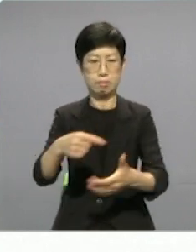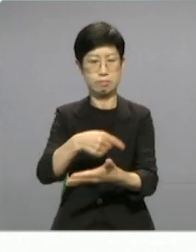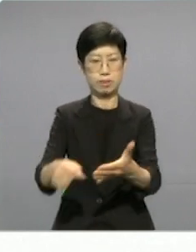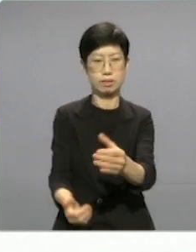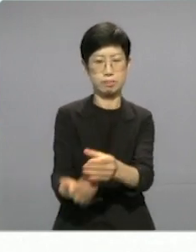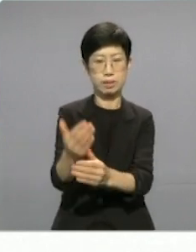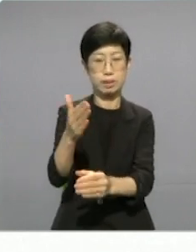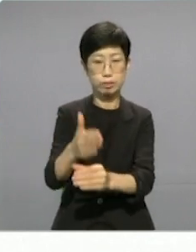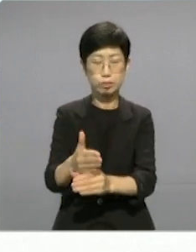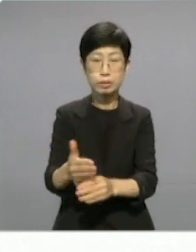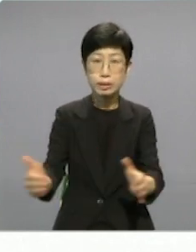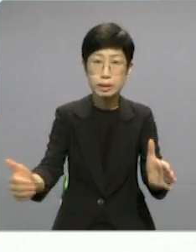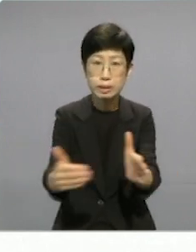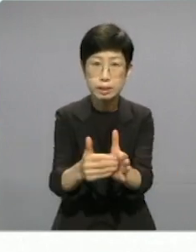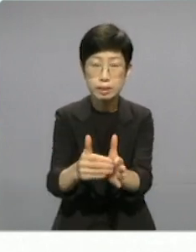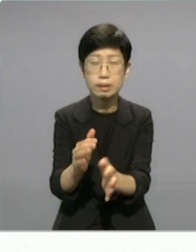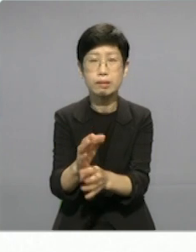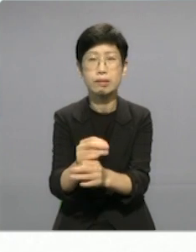last 20 years.